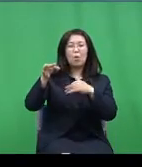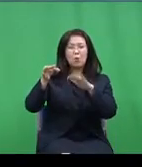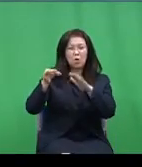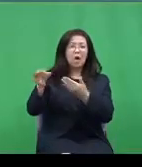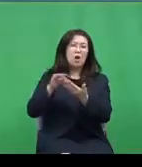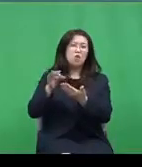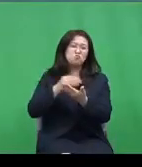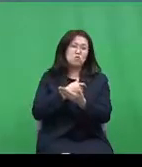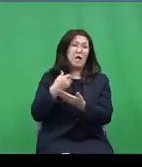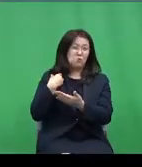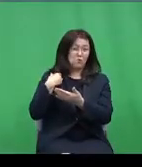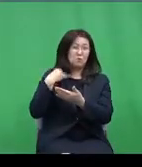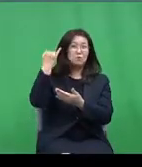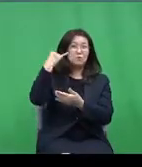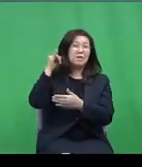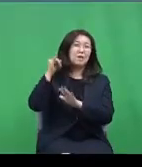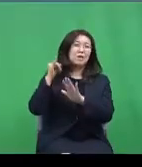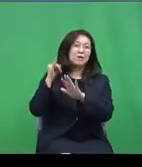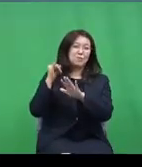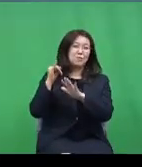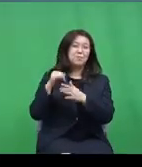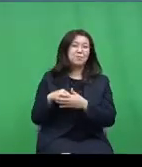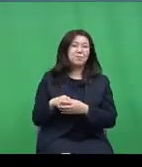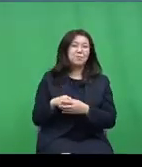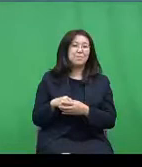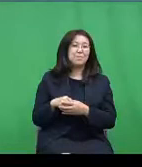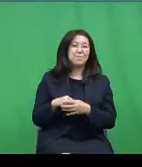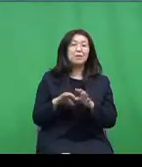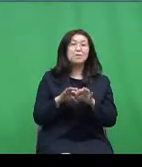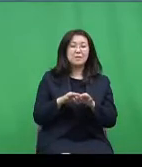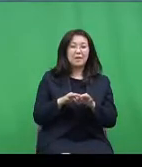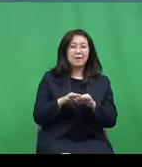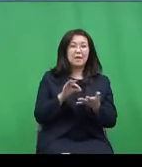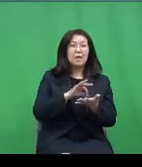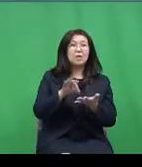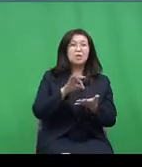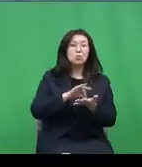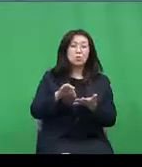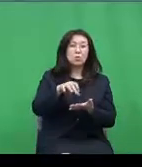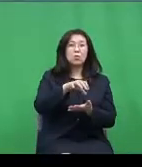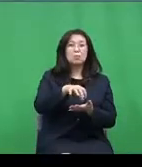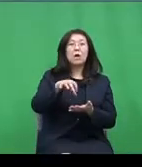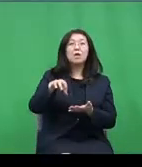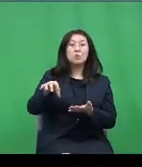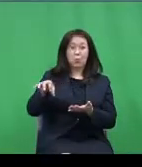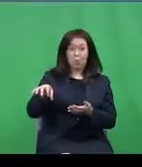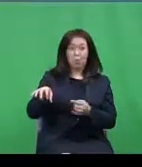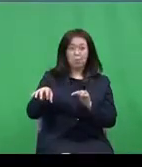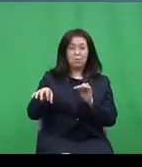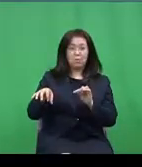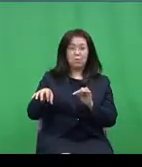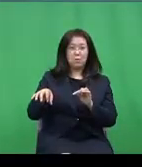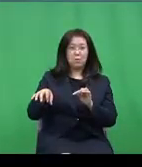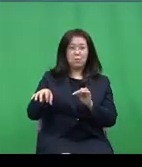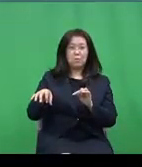すいというご意見聞いてるんですね。やっぱりですから消費地なり、まあ、